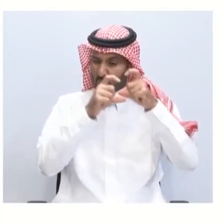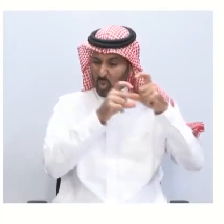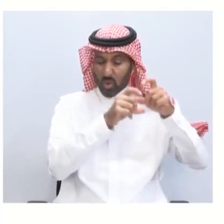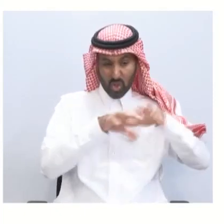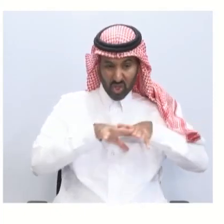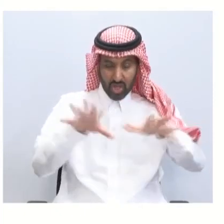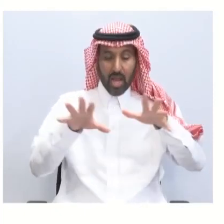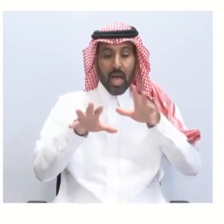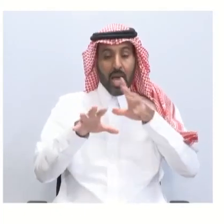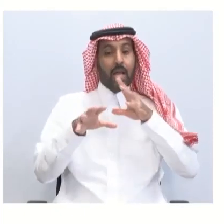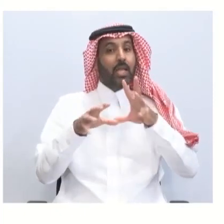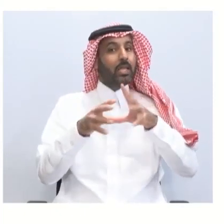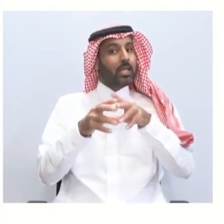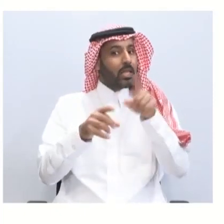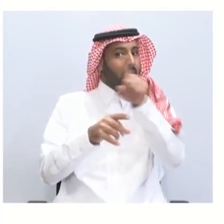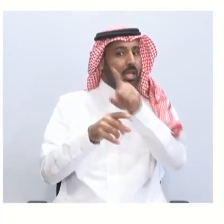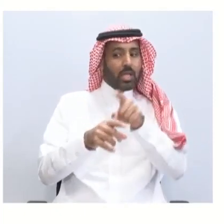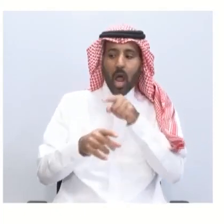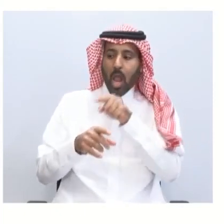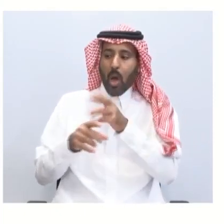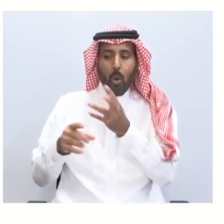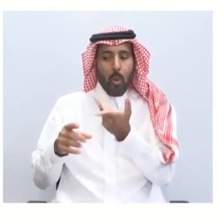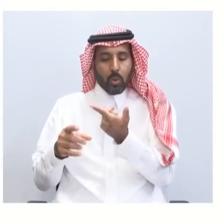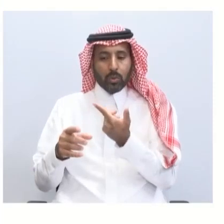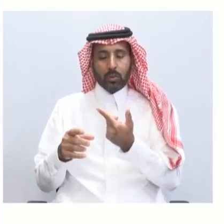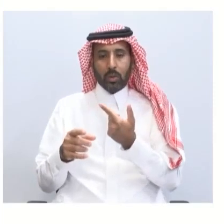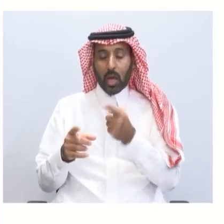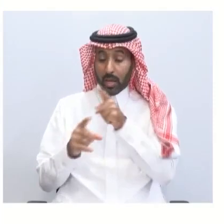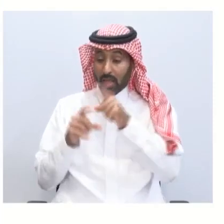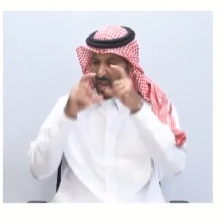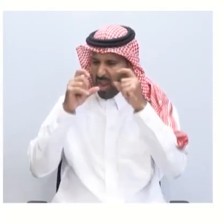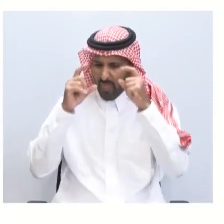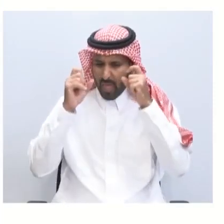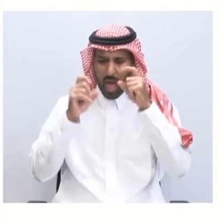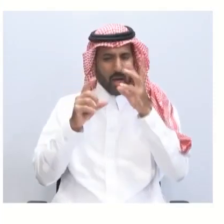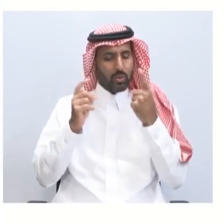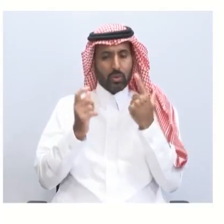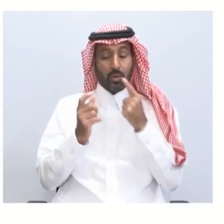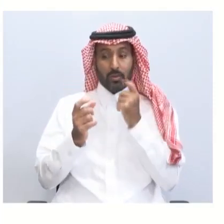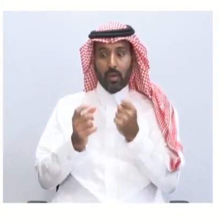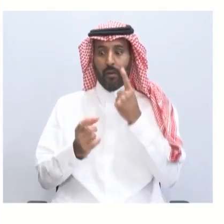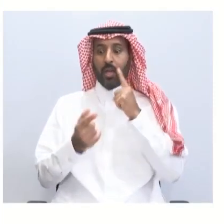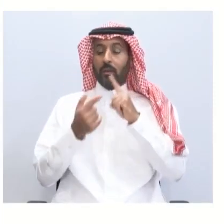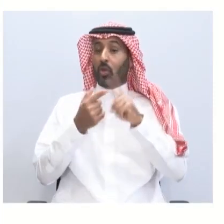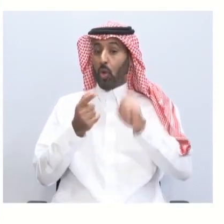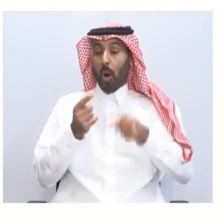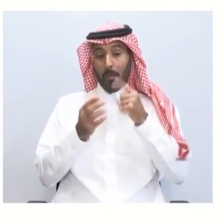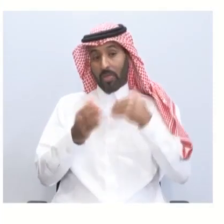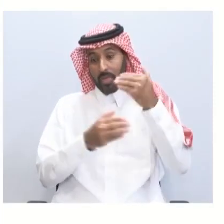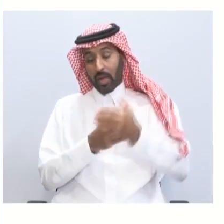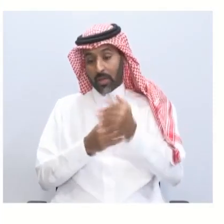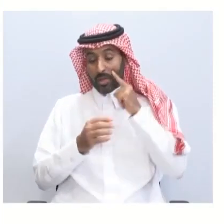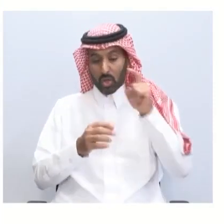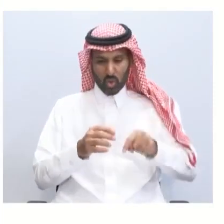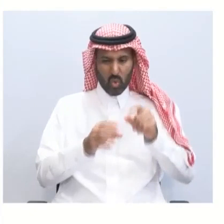ليستفسر من متابعيه عنها تفاجا في اليوم التالي عند